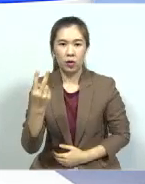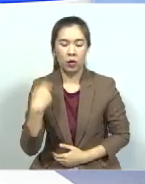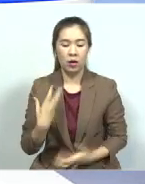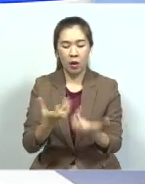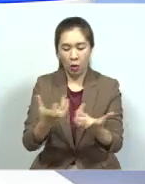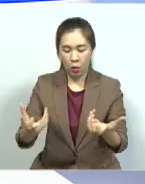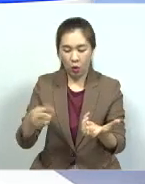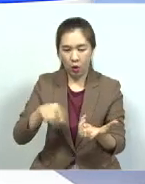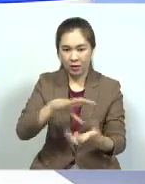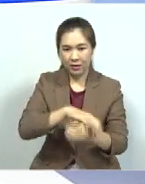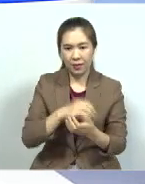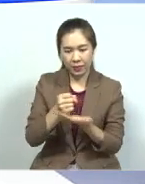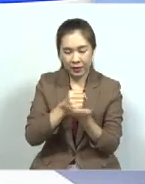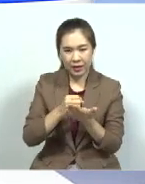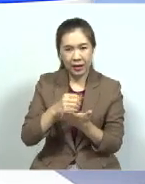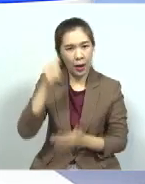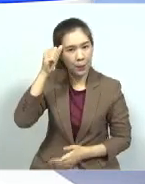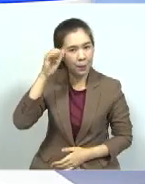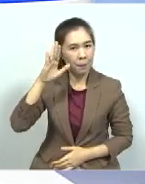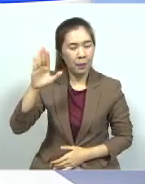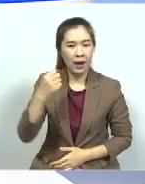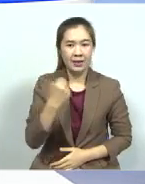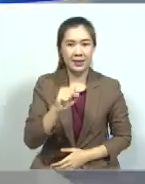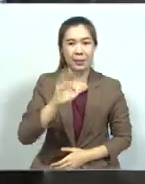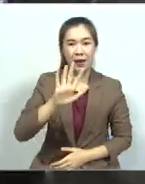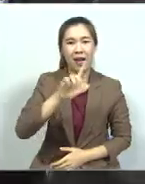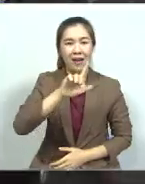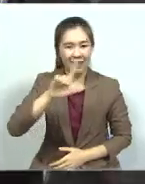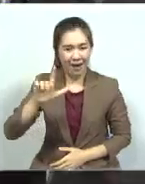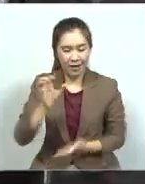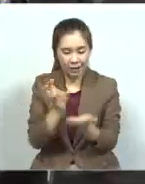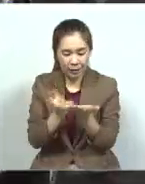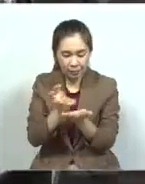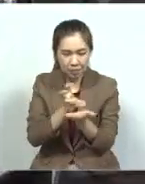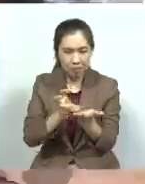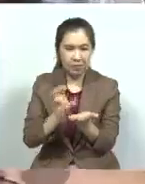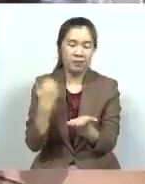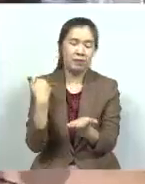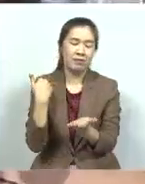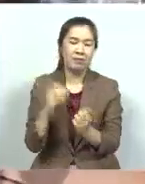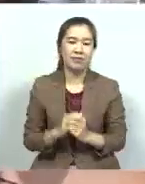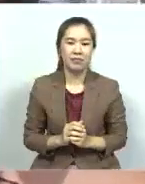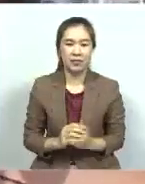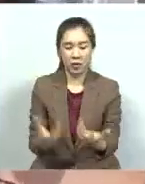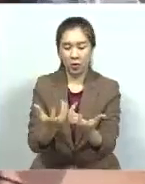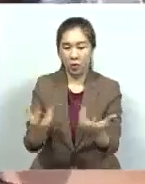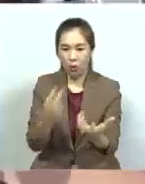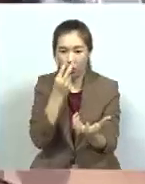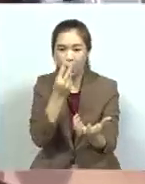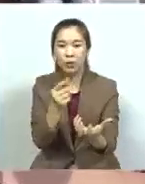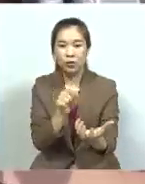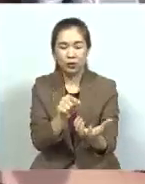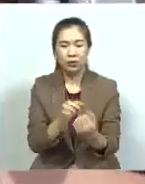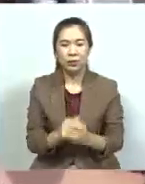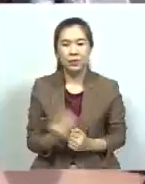างที่ยึดไว้ได้ครั้งนี้ยาบ้า15ล้านเม็ดนะคะ15ล้านเม็ดทีเดียวนะคะไปดูของกลางที่เจ้าหน้าที่ตรวจยึดไว้ได้เนี่ย